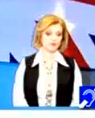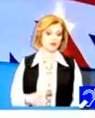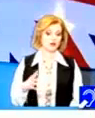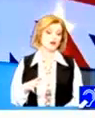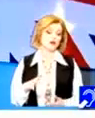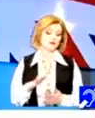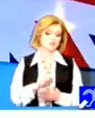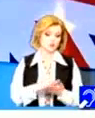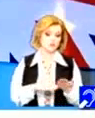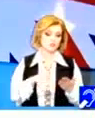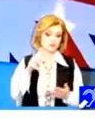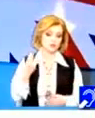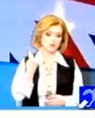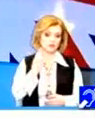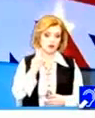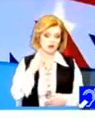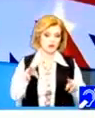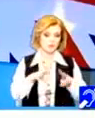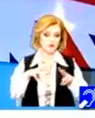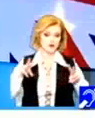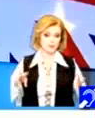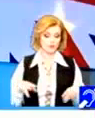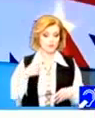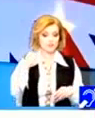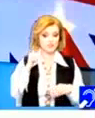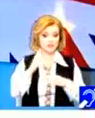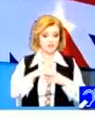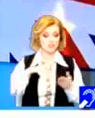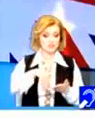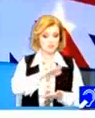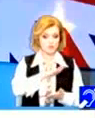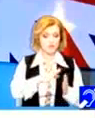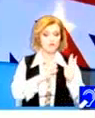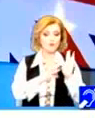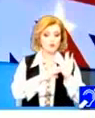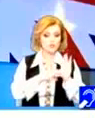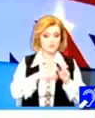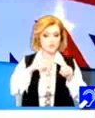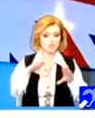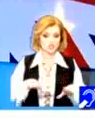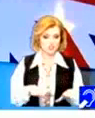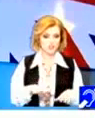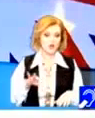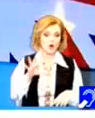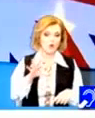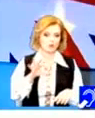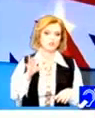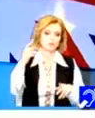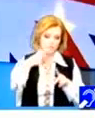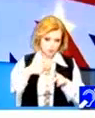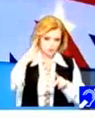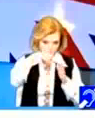Incertitudinea privind Brexitul continuă. Parlamentarii britanici au respins aseară 8 soluții alternative, inclusiv ideea unui nou referendum.